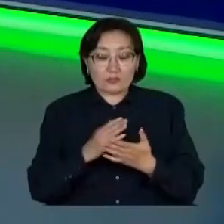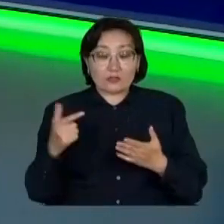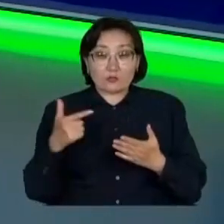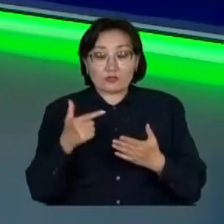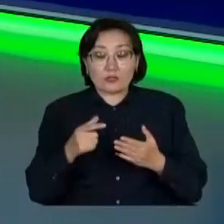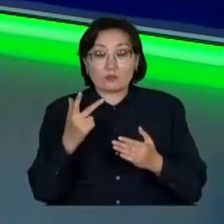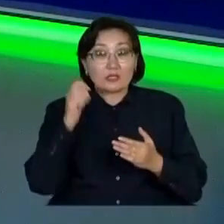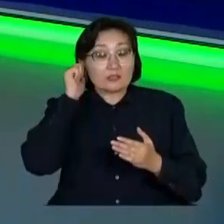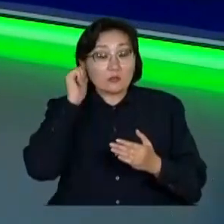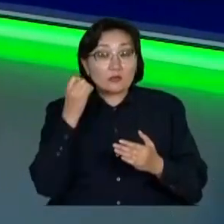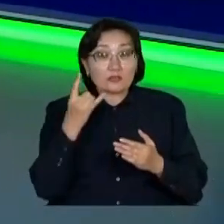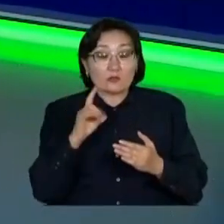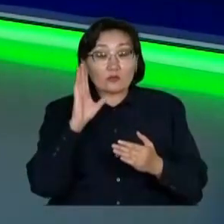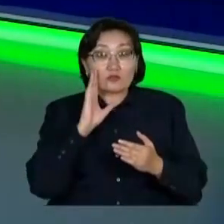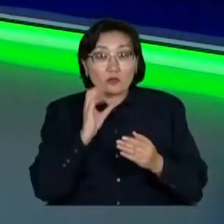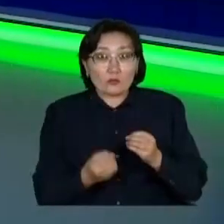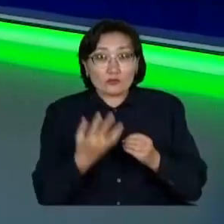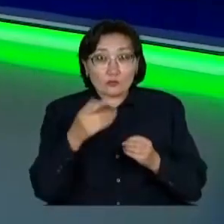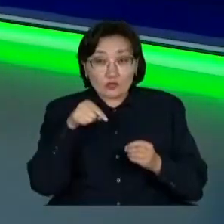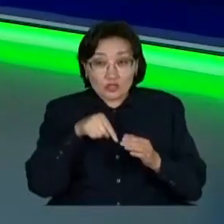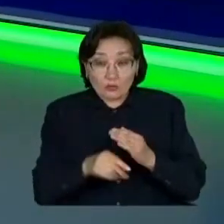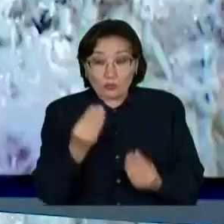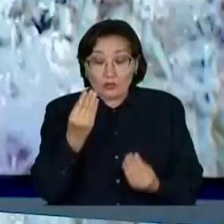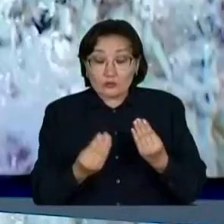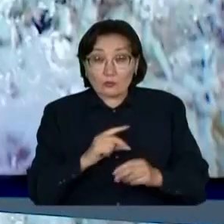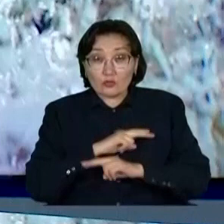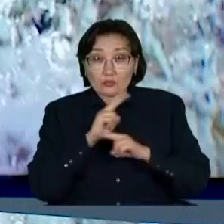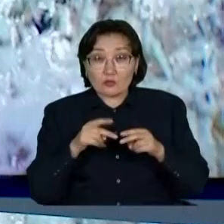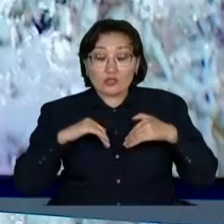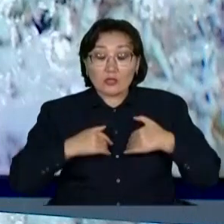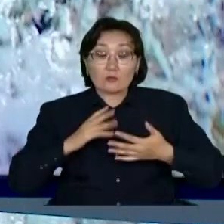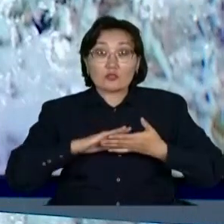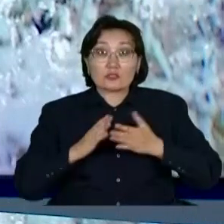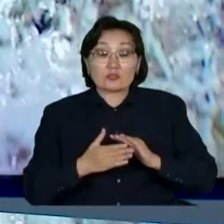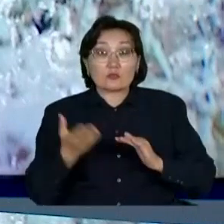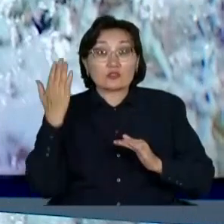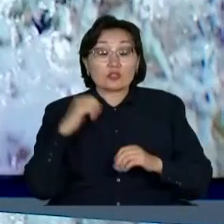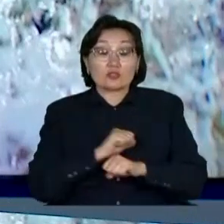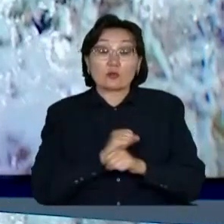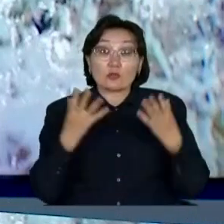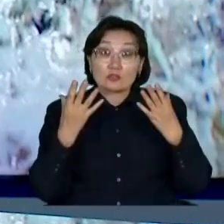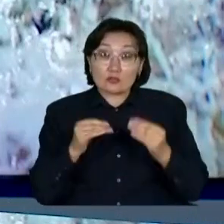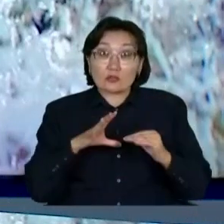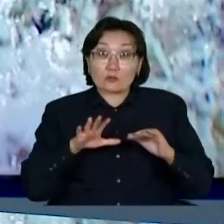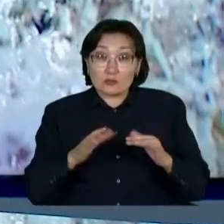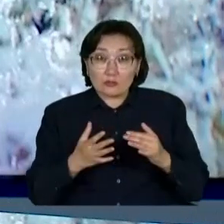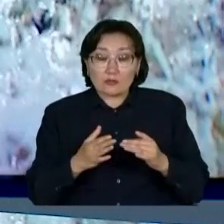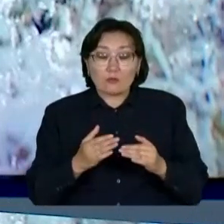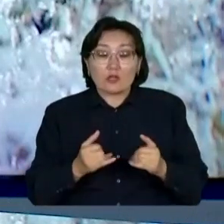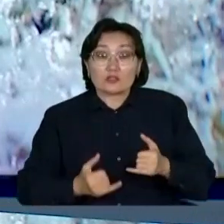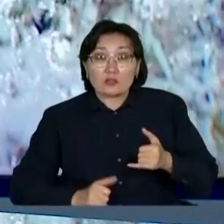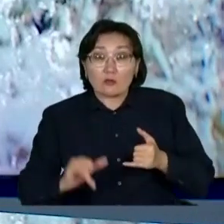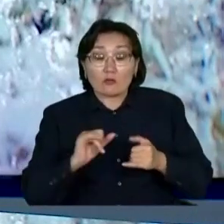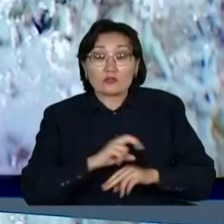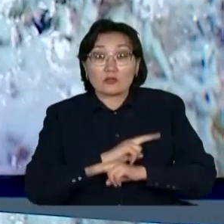Атырауда шастағы бала субырқақта ойнап жүріп көз жұмды. Қайғылы жағдай өткен демалыс күндерінде болған, аяғы тайып кетіп